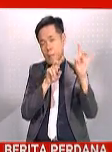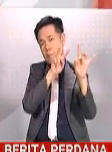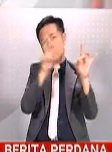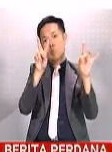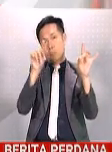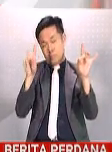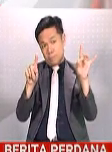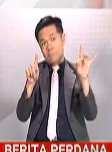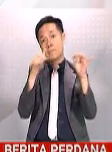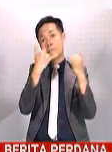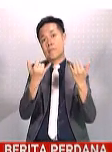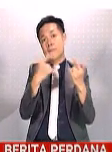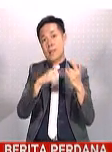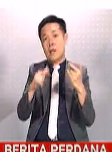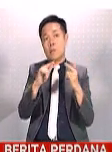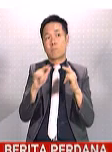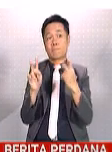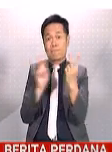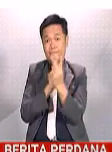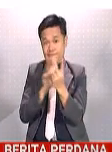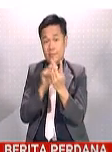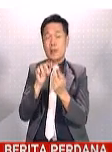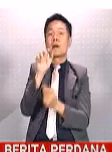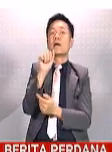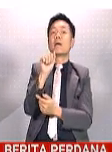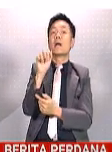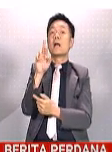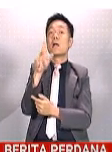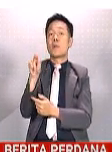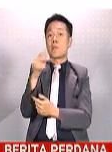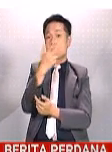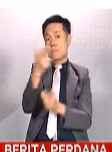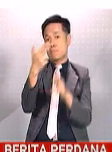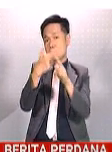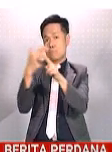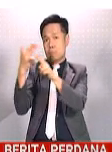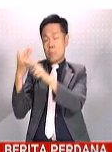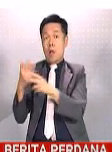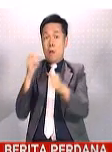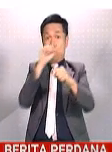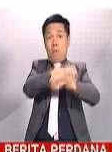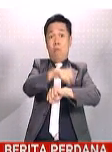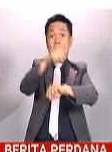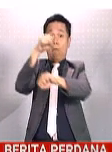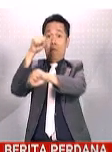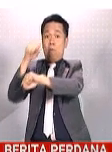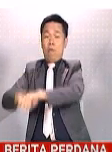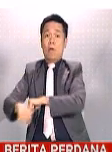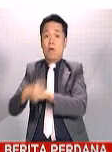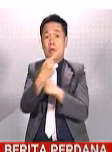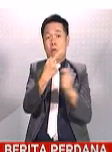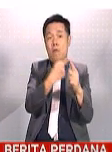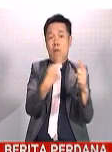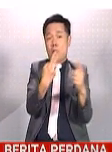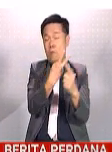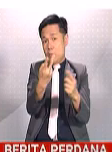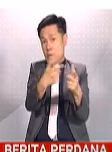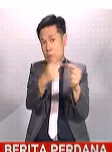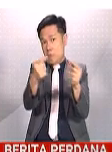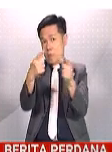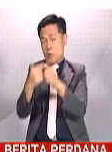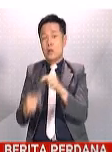skuad negara diperoleh menerusi beregu utama Aaron Chia So-Wu-Yik yang menumpaskan Takur Hoki Yugo